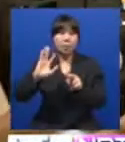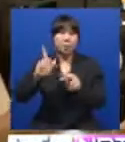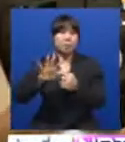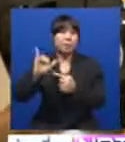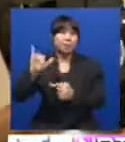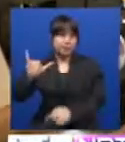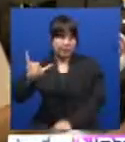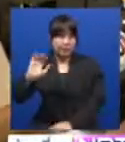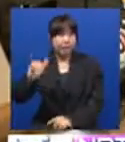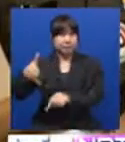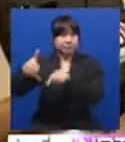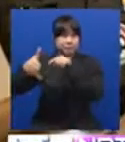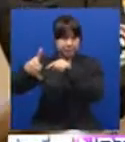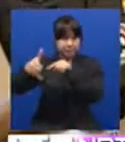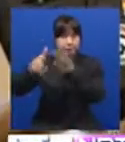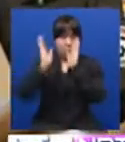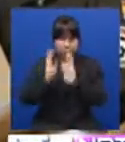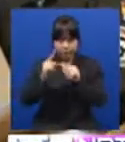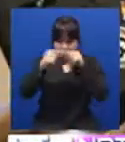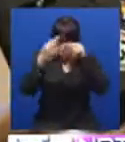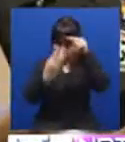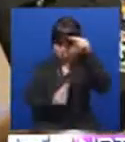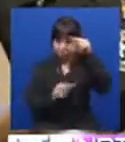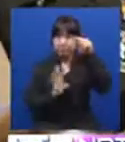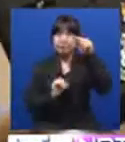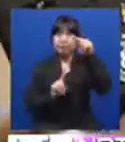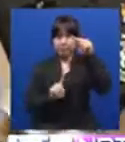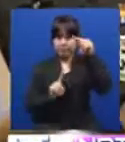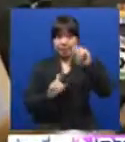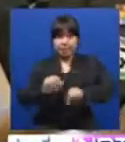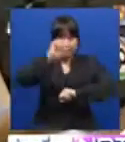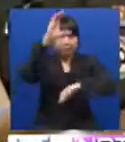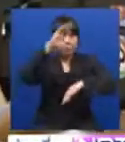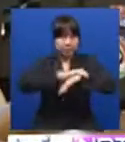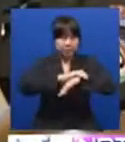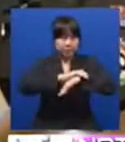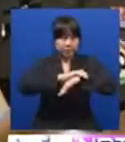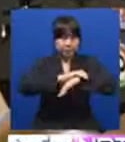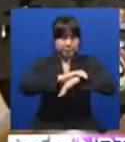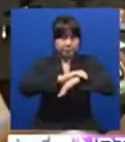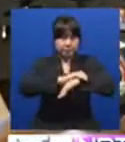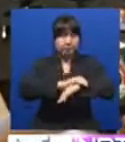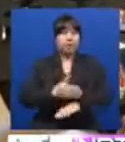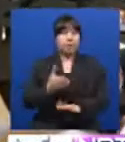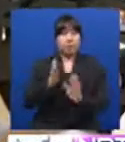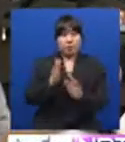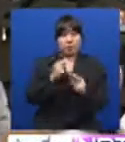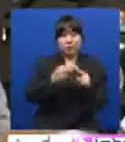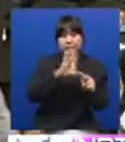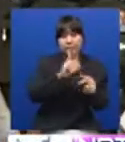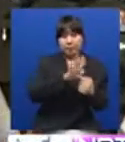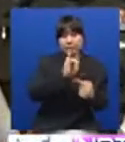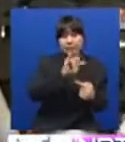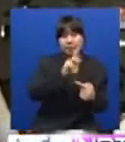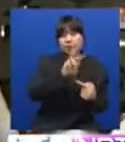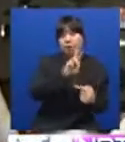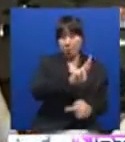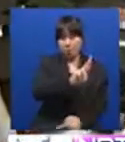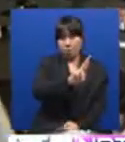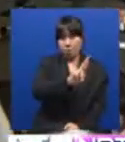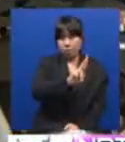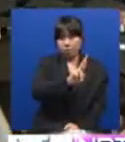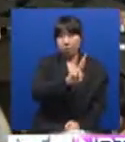ศิริราชสุวรรณเป็นผู้ต้องหาคนที่ 41ที่อู่ถูกหมายจับหลังนายชัยกรสิทธาชัยหรือทัศพงศ์